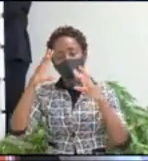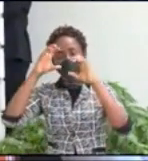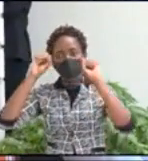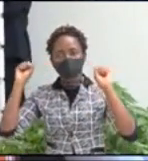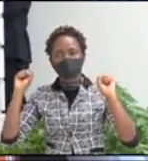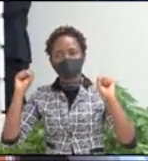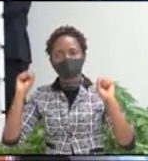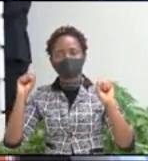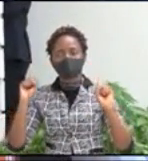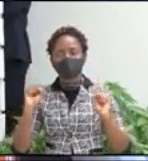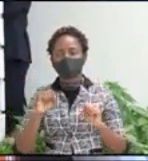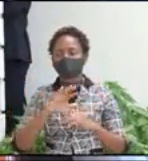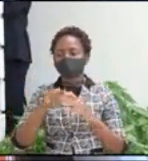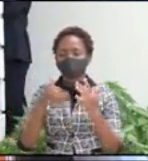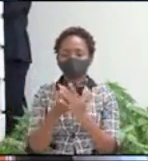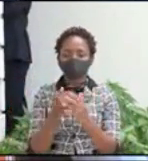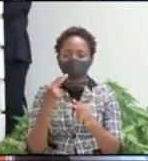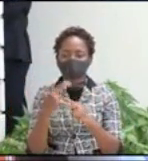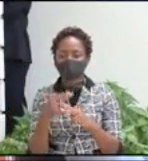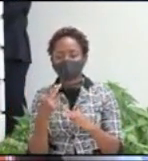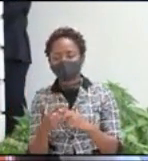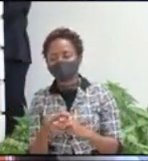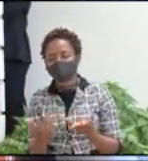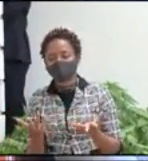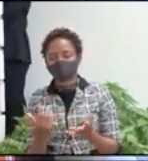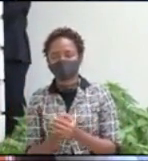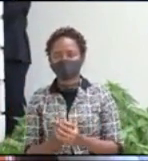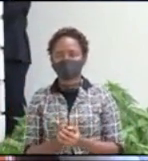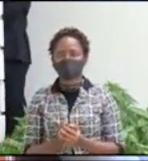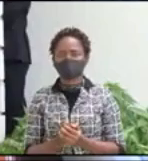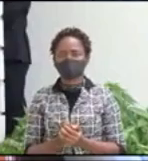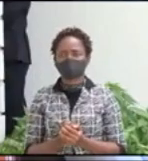transition vient tout non. La transition de la rupture.